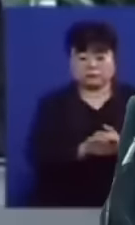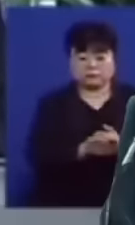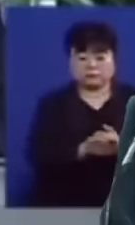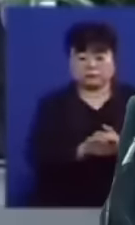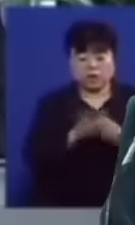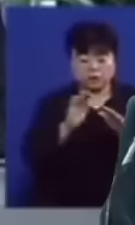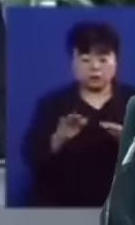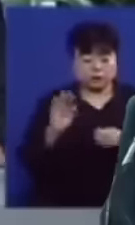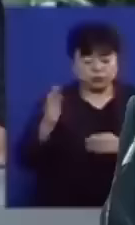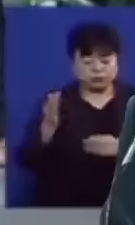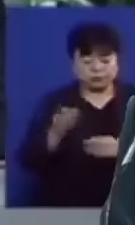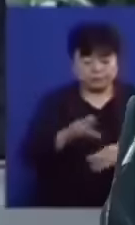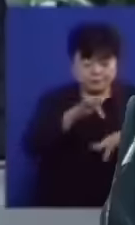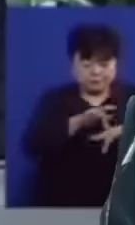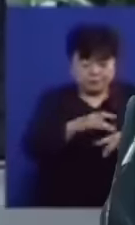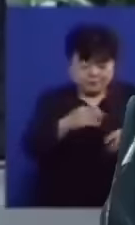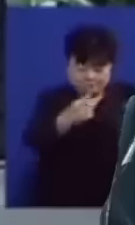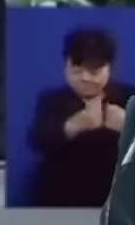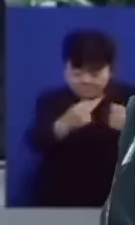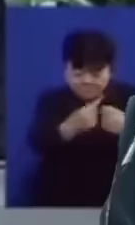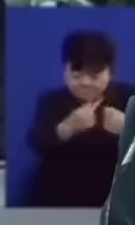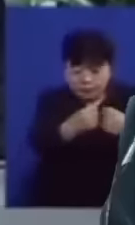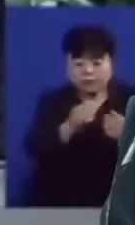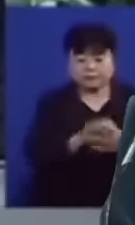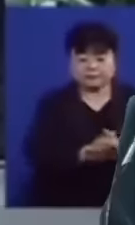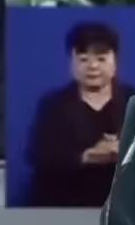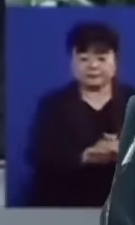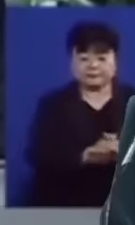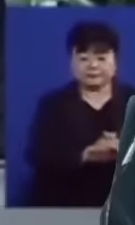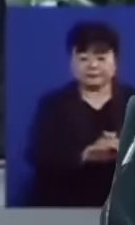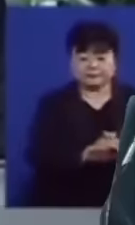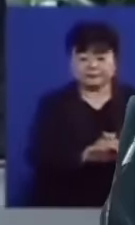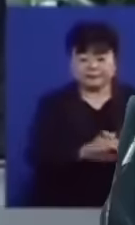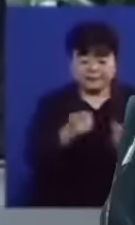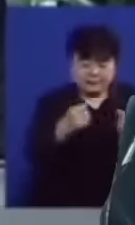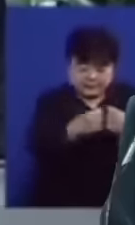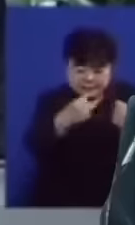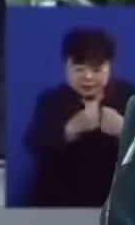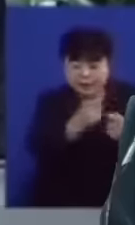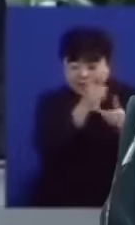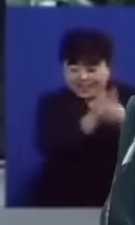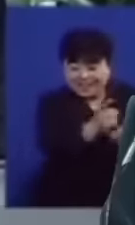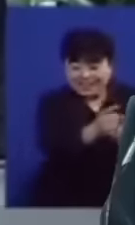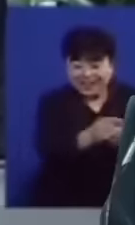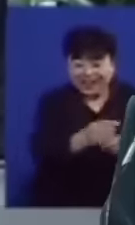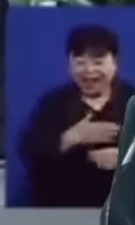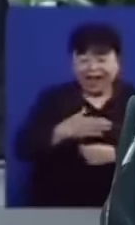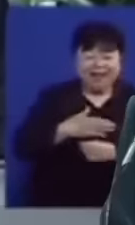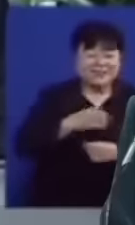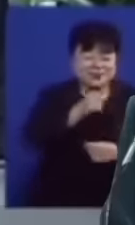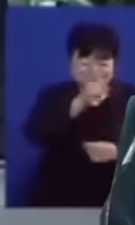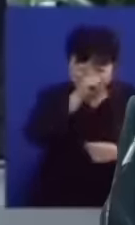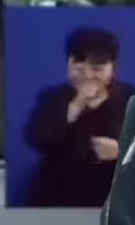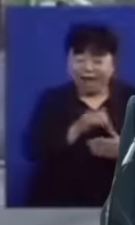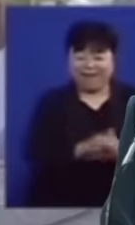요 사이는 귀신하고 적극적으로 싸웁니다. 제가 싸워서 이겨보니 참 기분이 좋더라고요.